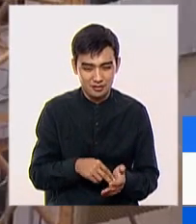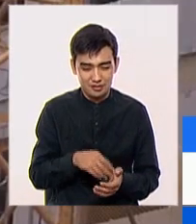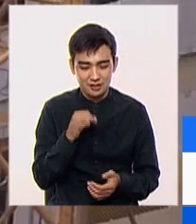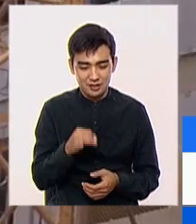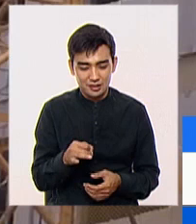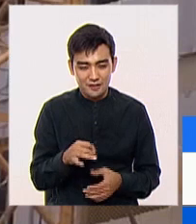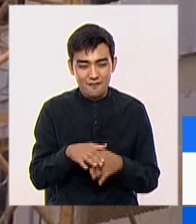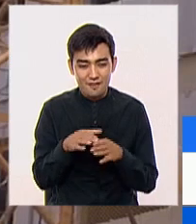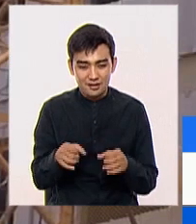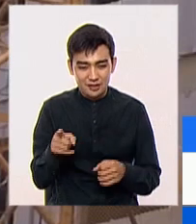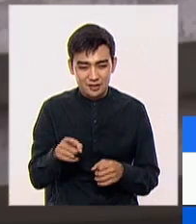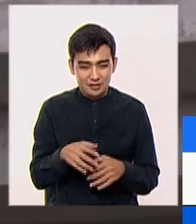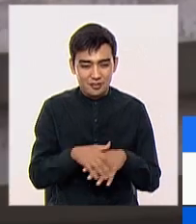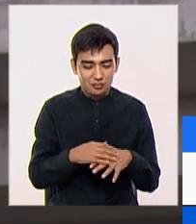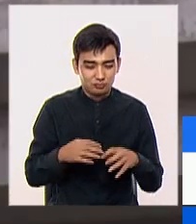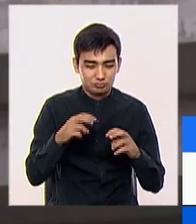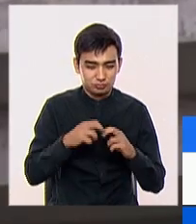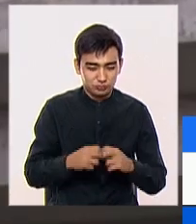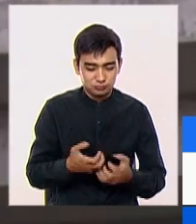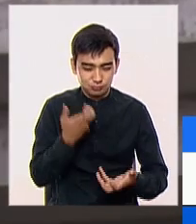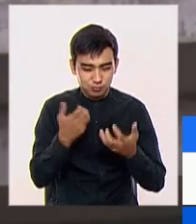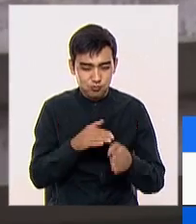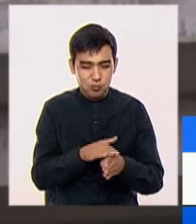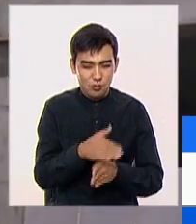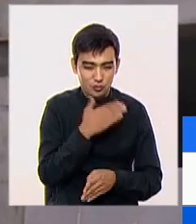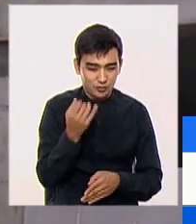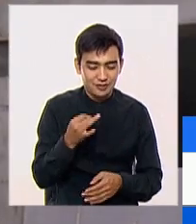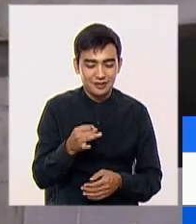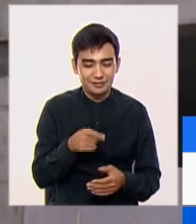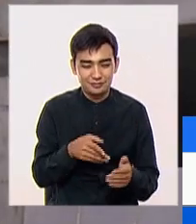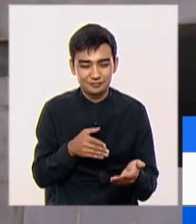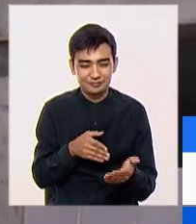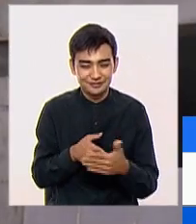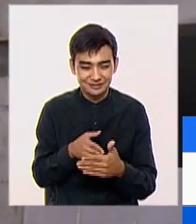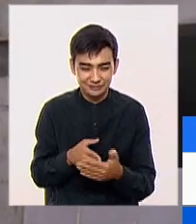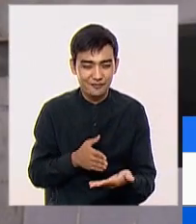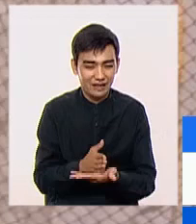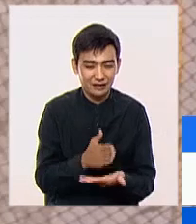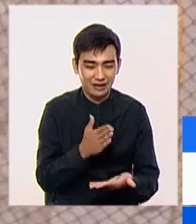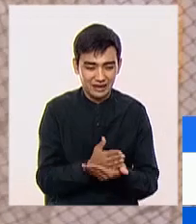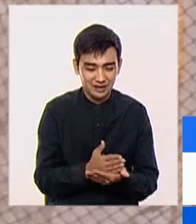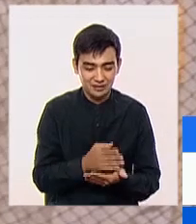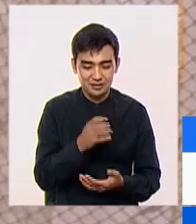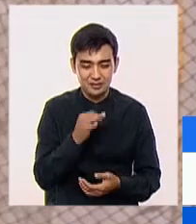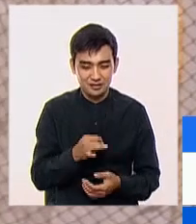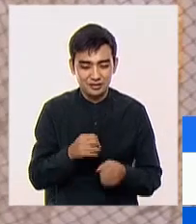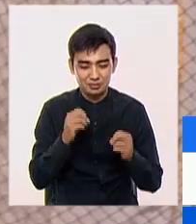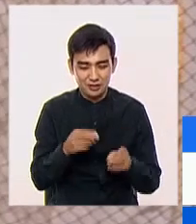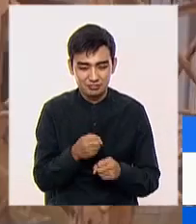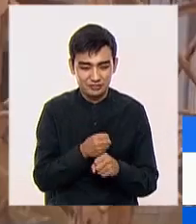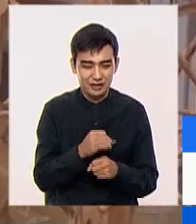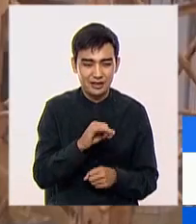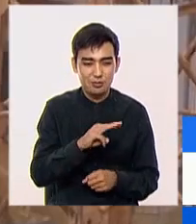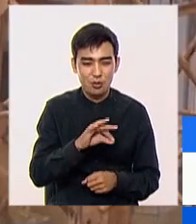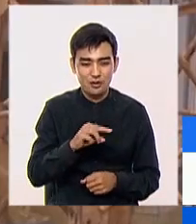өйткені шенеуніктер нарықты толық зерделеп көрмеген. Бірақ бұл тығырықтан да шығатын жол бар дейді құрылысшылар. Ол елге жеңілдетілген ипотека беру,